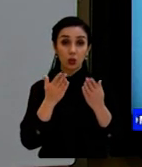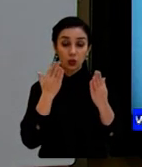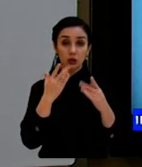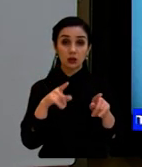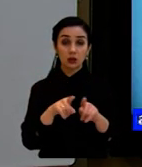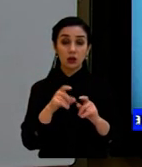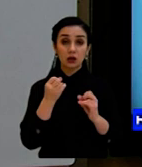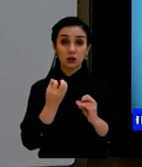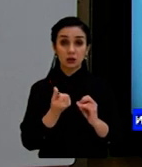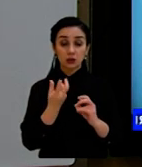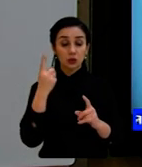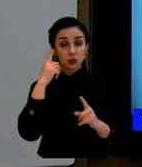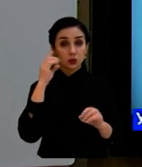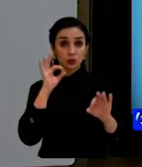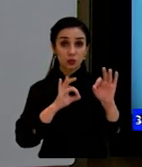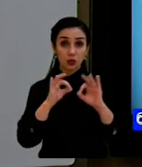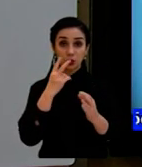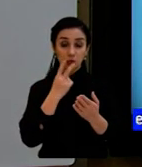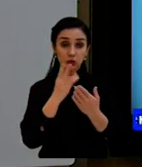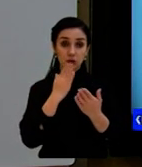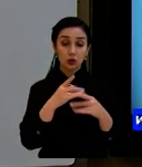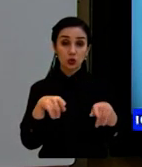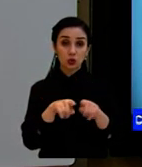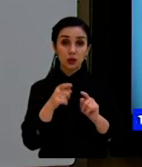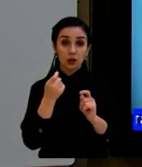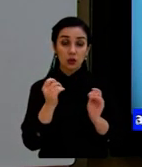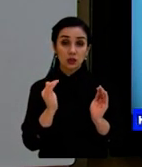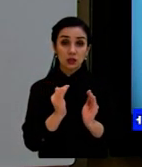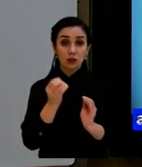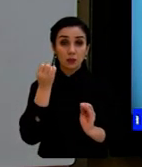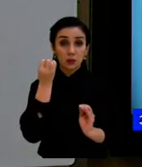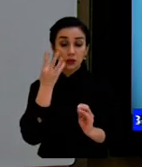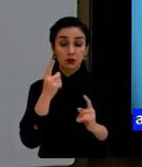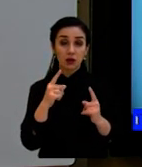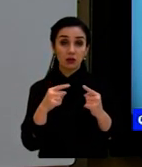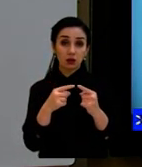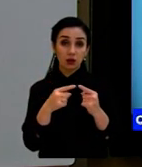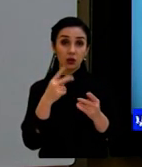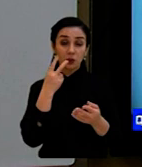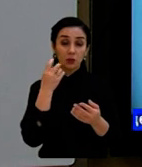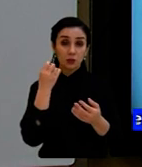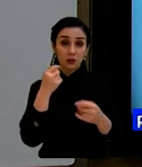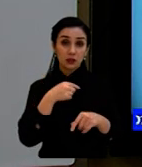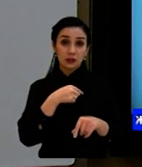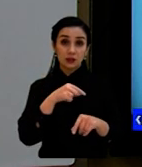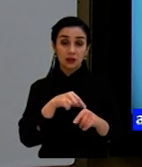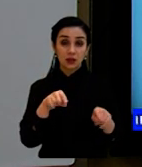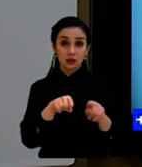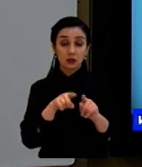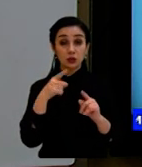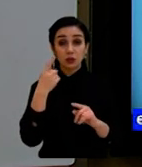o'qiyotganda qanchalik ko'p mushohada yuritsangiz, shu qadar oz narsa bilishingizni aniqroq his etasiz, degan